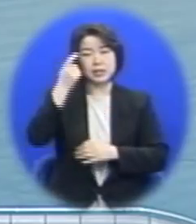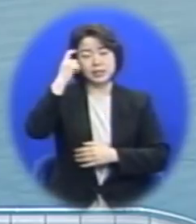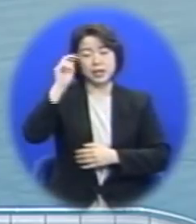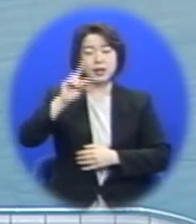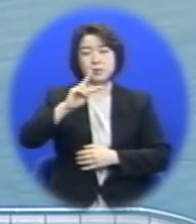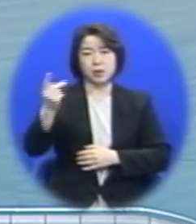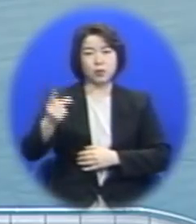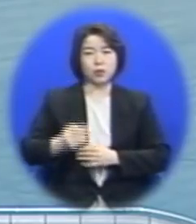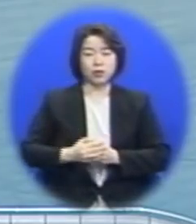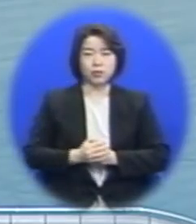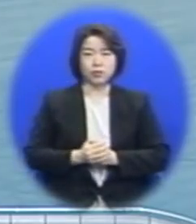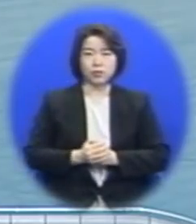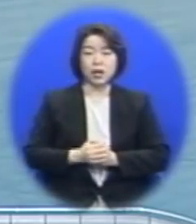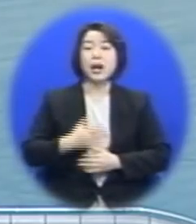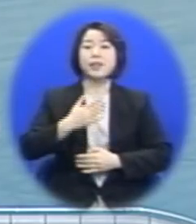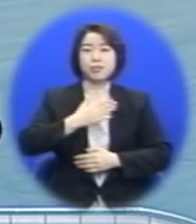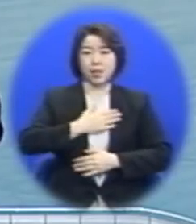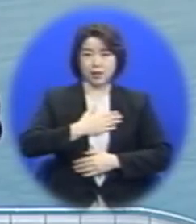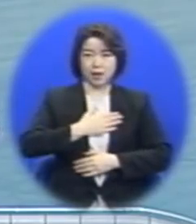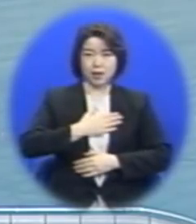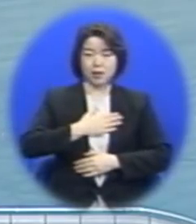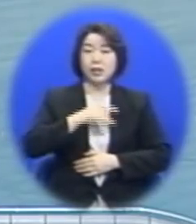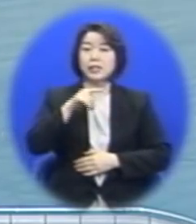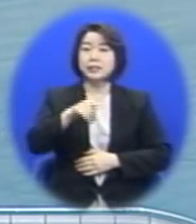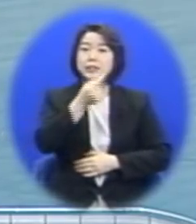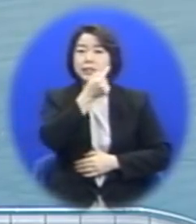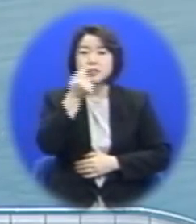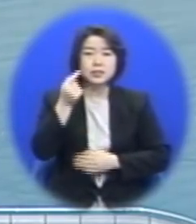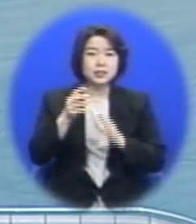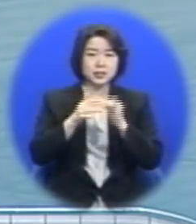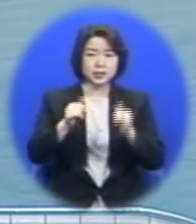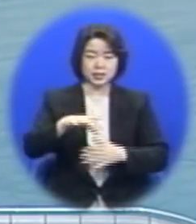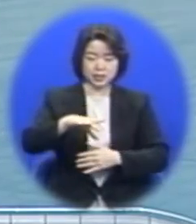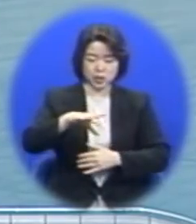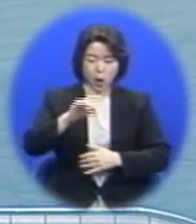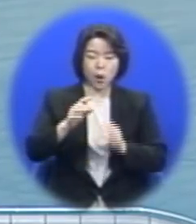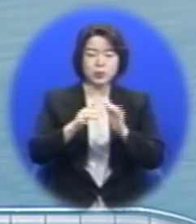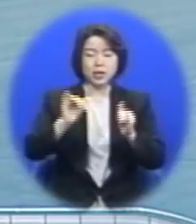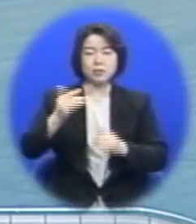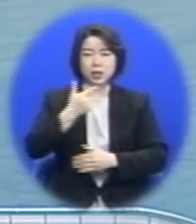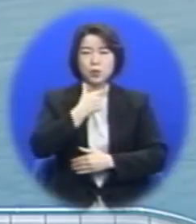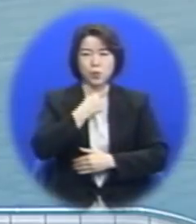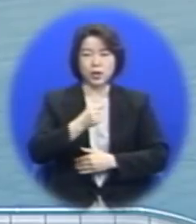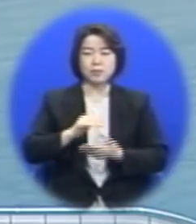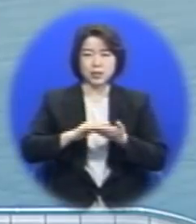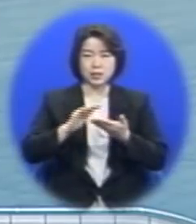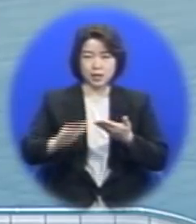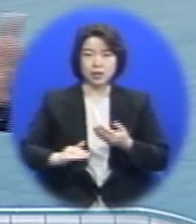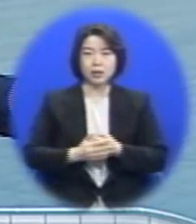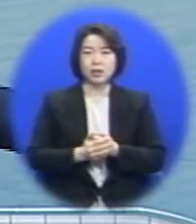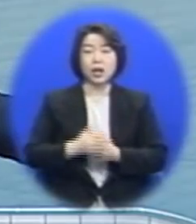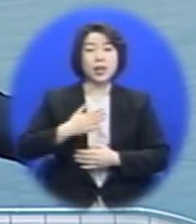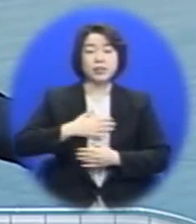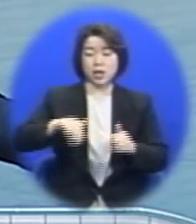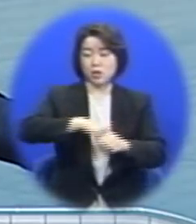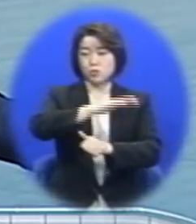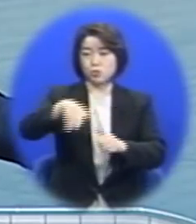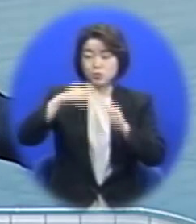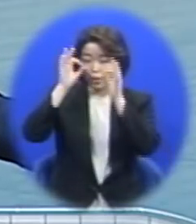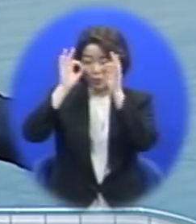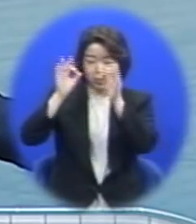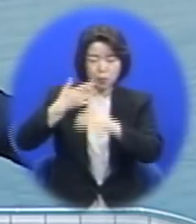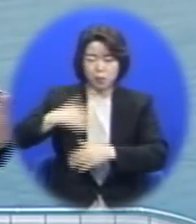바꾸세요. 내가 그 증인의 첫사람 되기를 원합니다. 내 주변에 본 적이